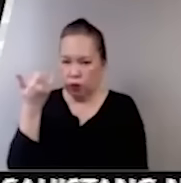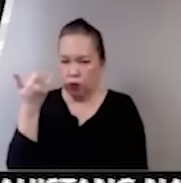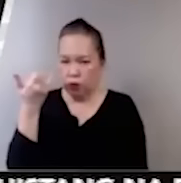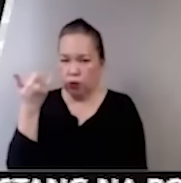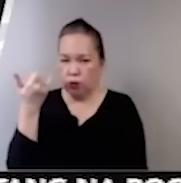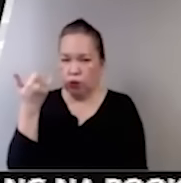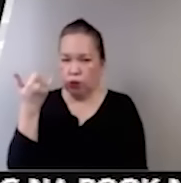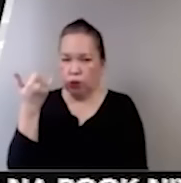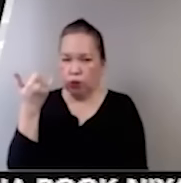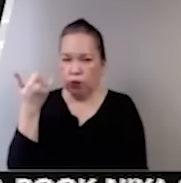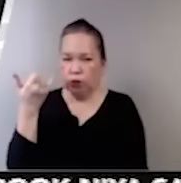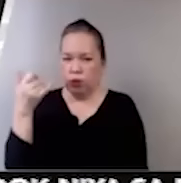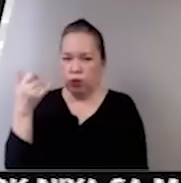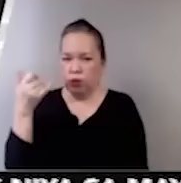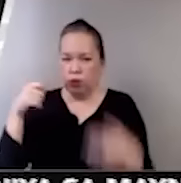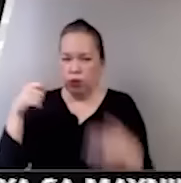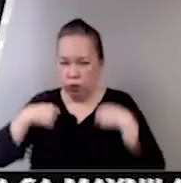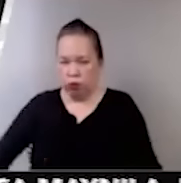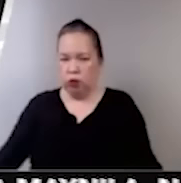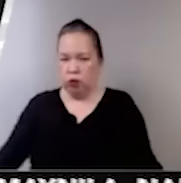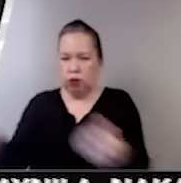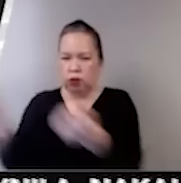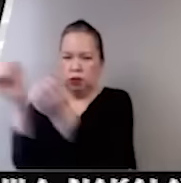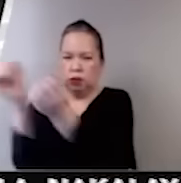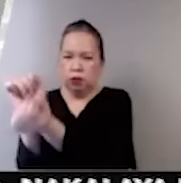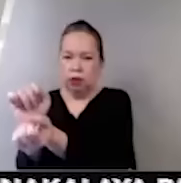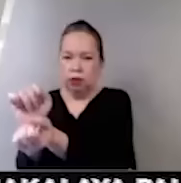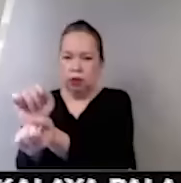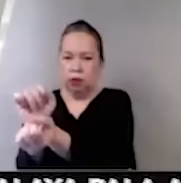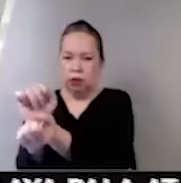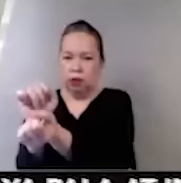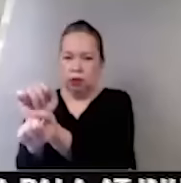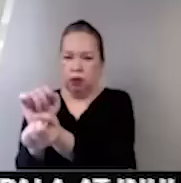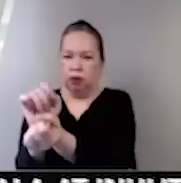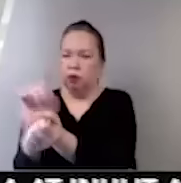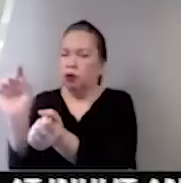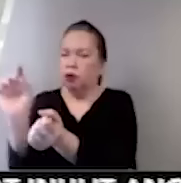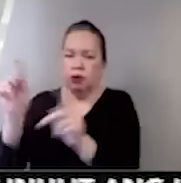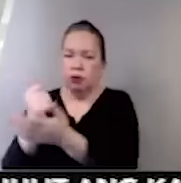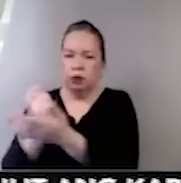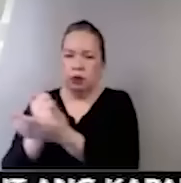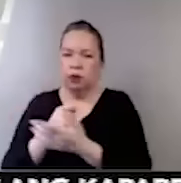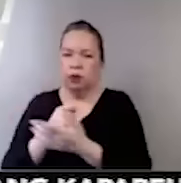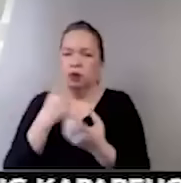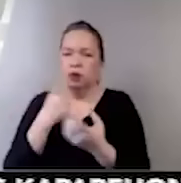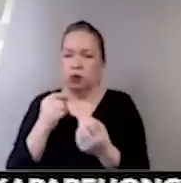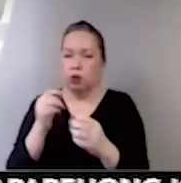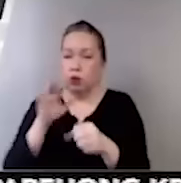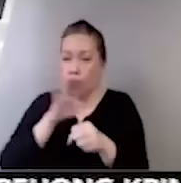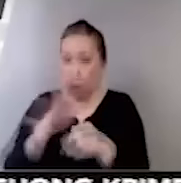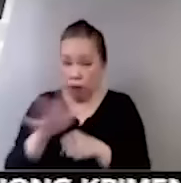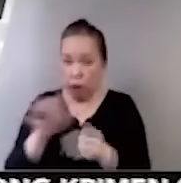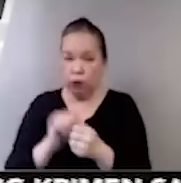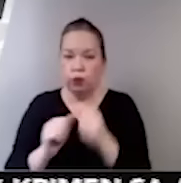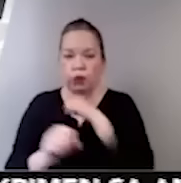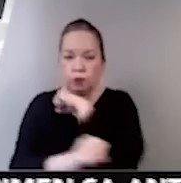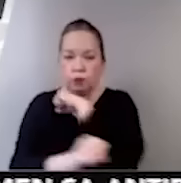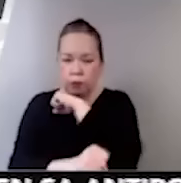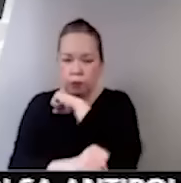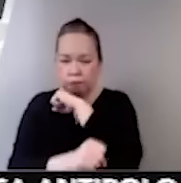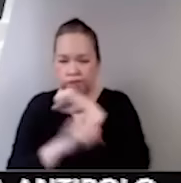hubot-tubad. Nakagapos ka. Walang ibang makakano sa'yo. Rape with robbery ang isa sa pangkaso sa suspect. Tinitingnan na